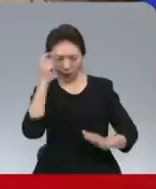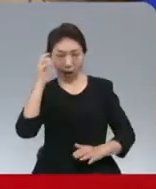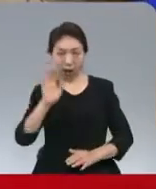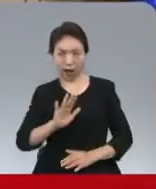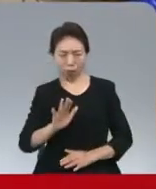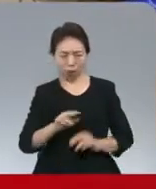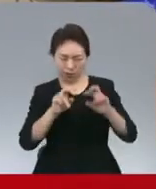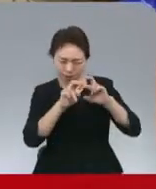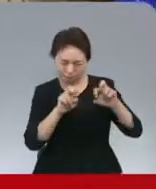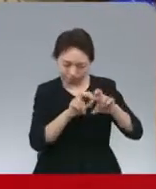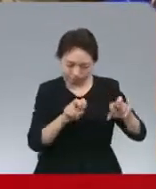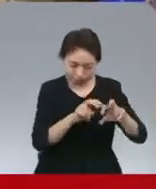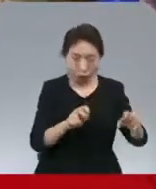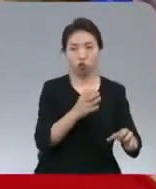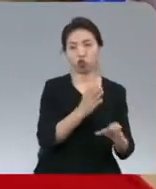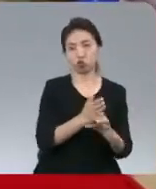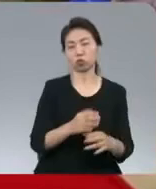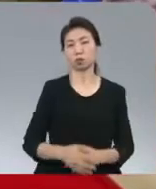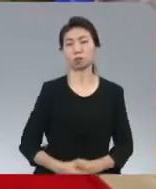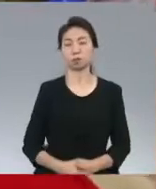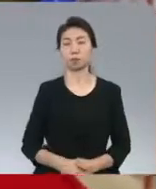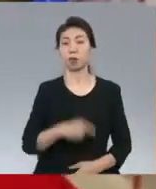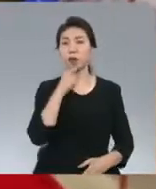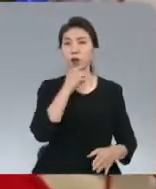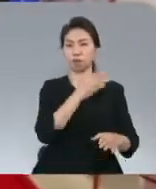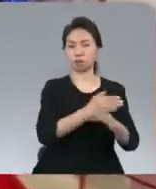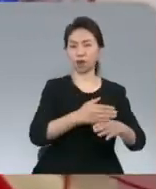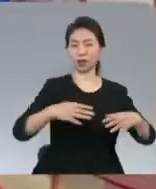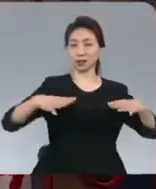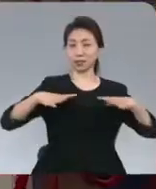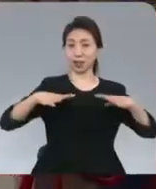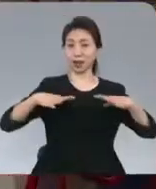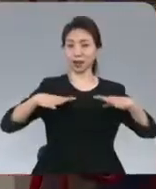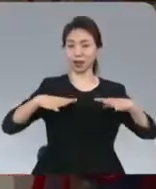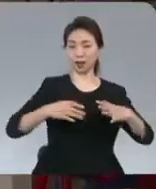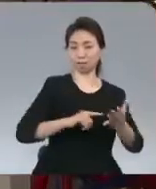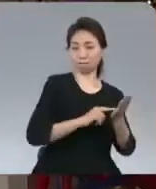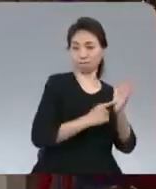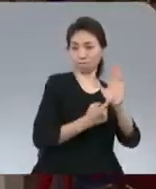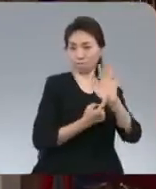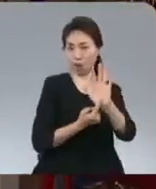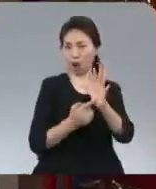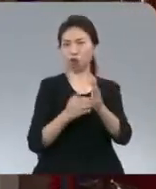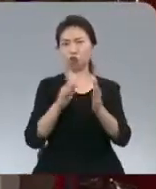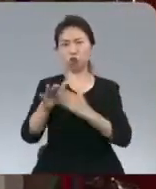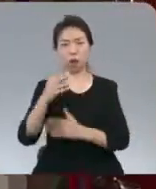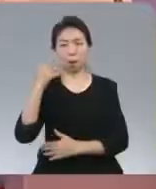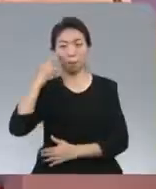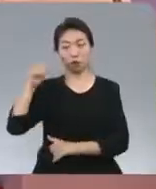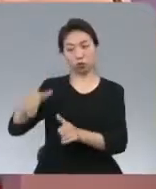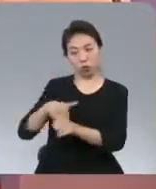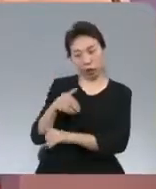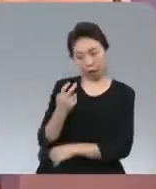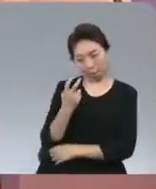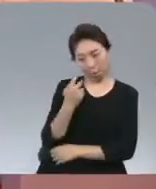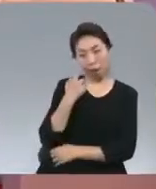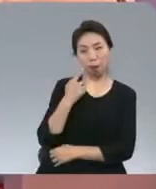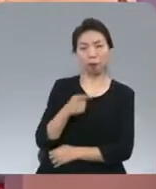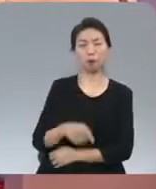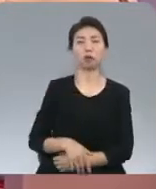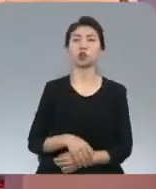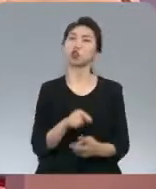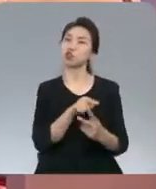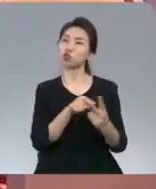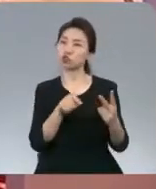so với tầm vắng Tuy nhiên cả hai tên lửa này đều là những vũ khí nhằm vào Mỹ nên có phân tích rằng Bắc Triều Tiên đã cố ý điều chỉnh thông số